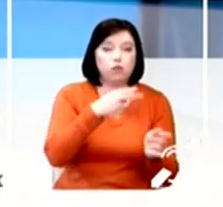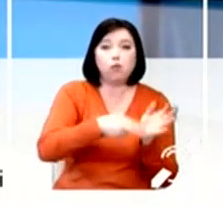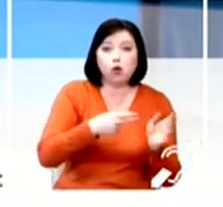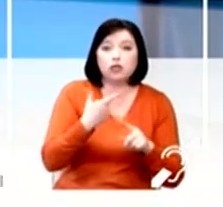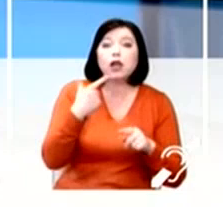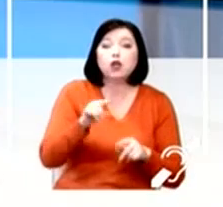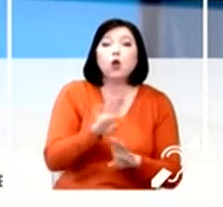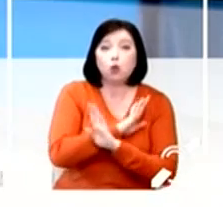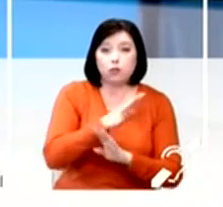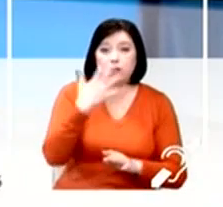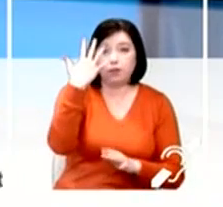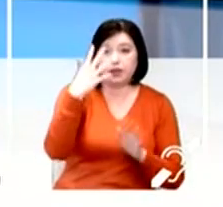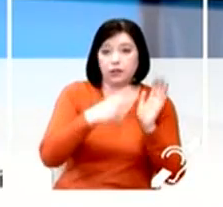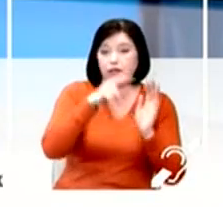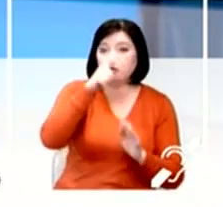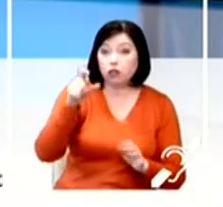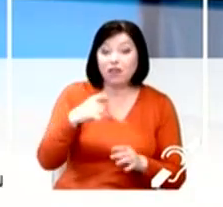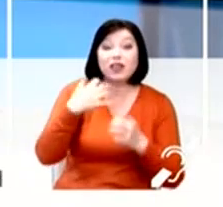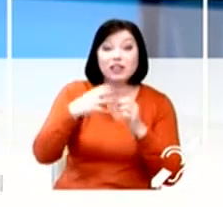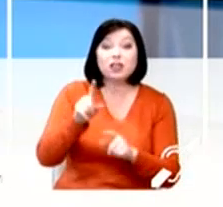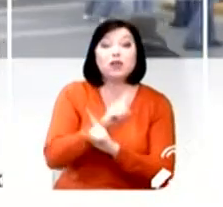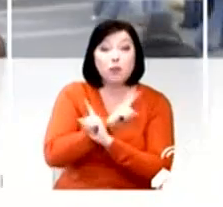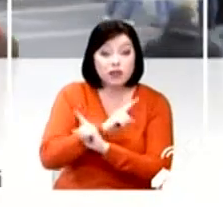oameni. Printre victime este și un cetățean român.